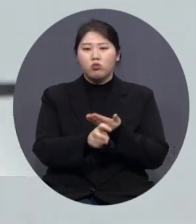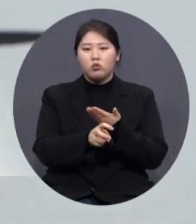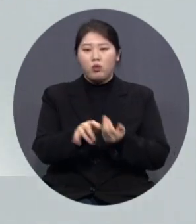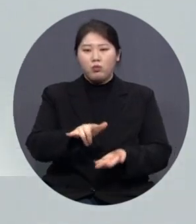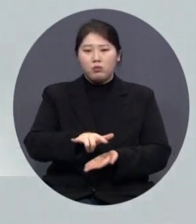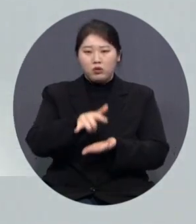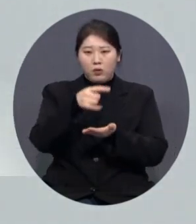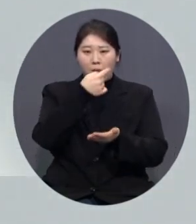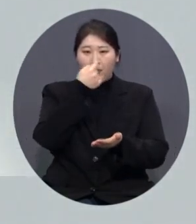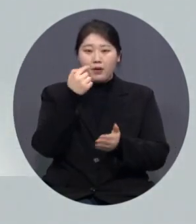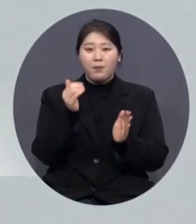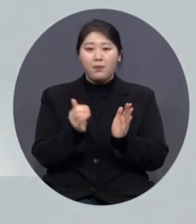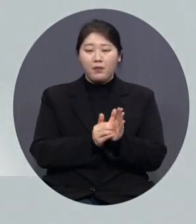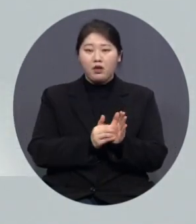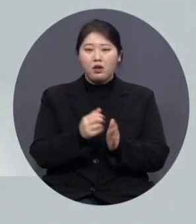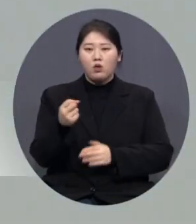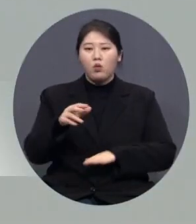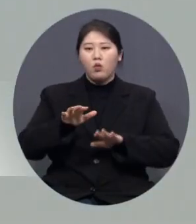드론 비행이